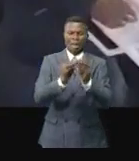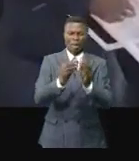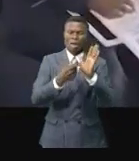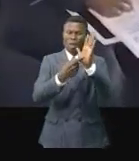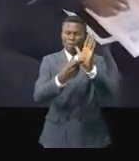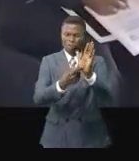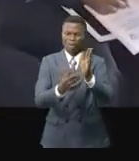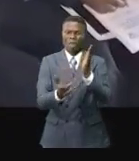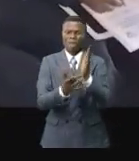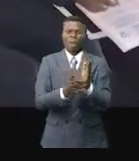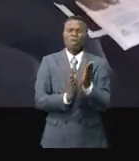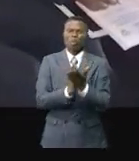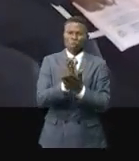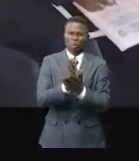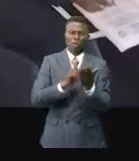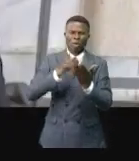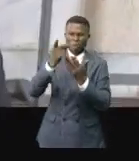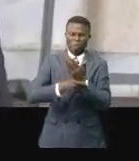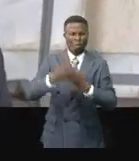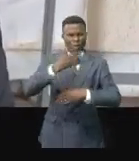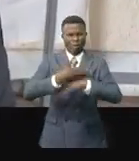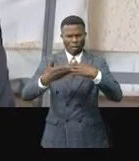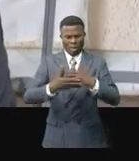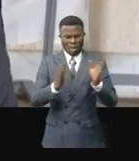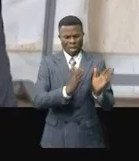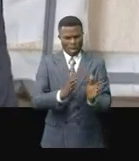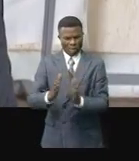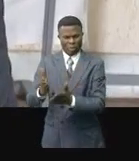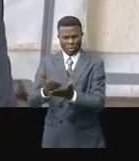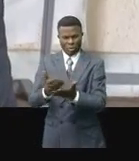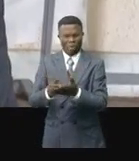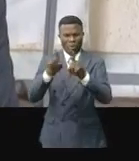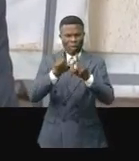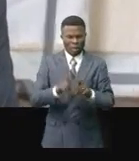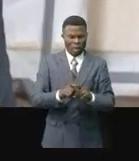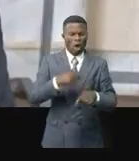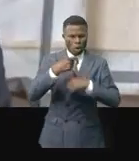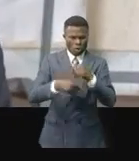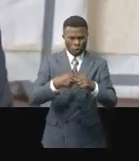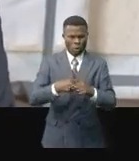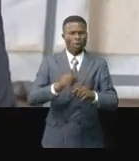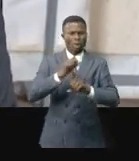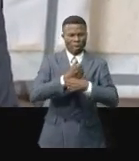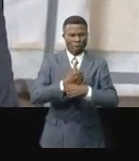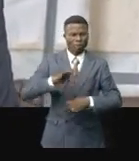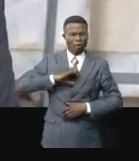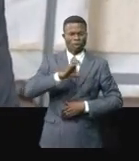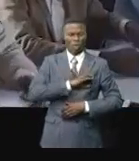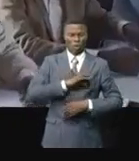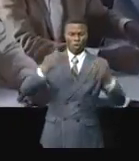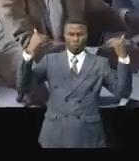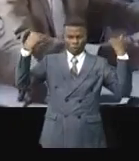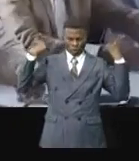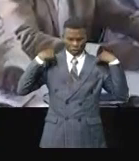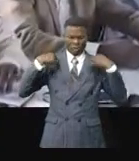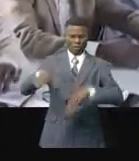cadres stratégiques du plan d'aménagement qui a été élaboré, mais également de procéder à l'installation du comité de gestion